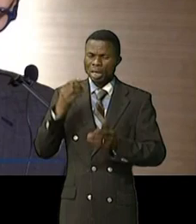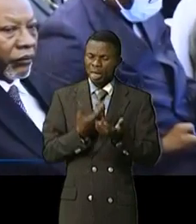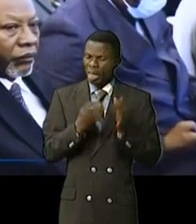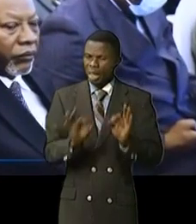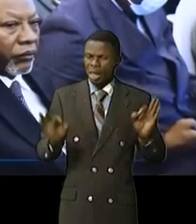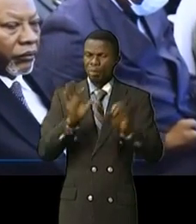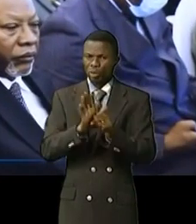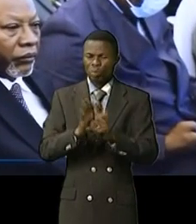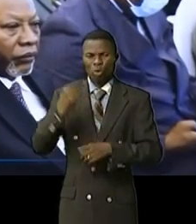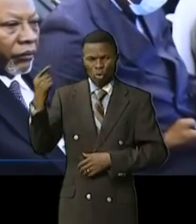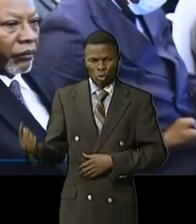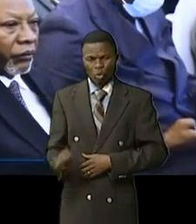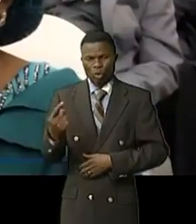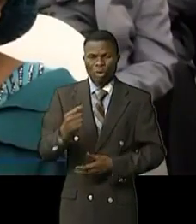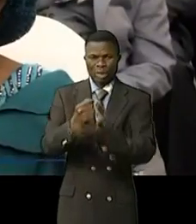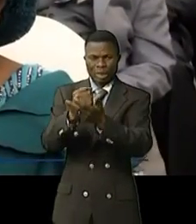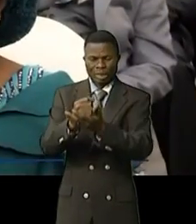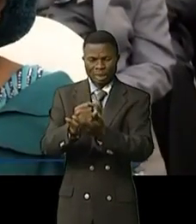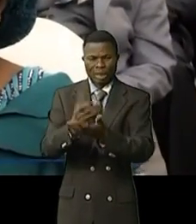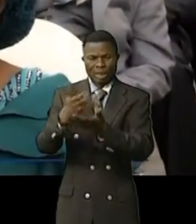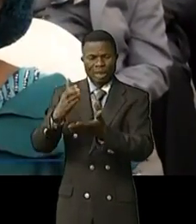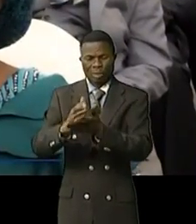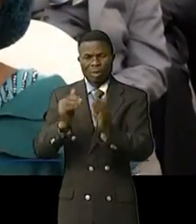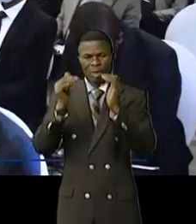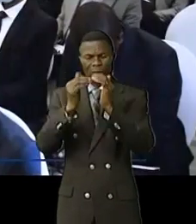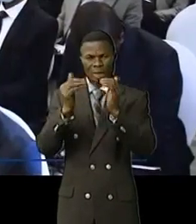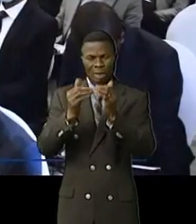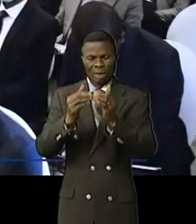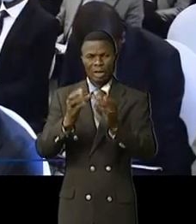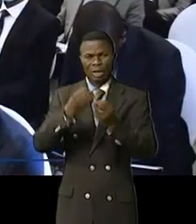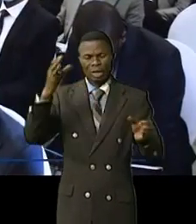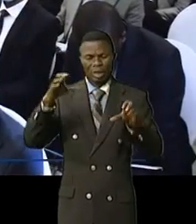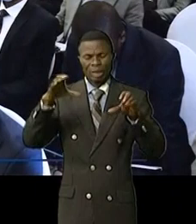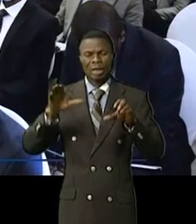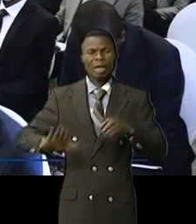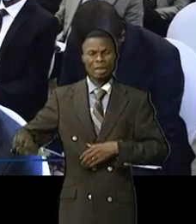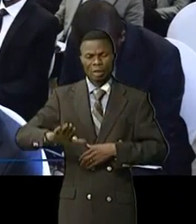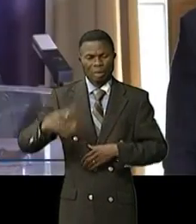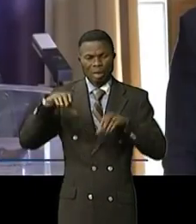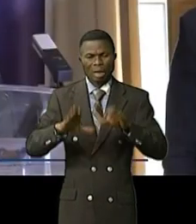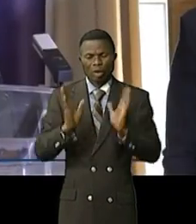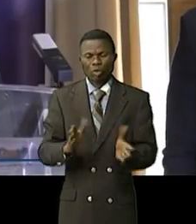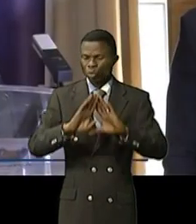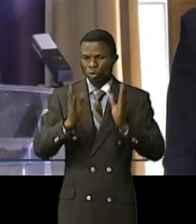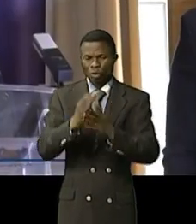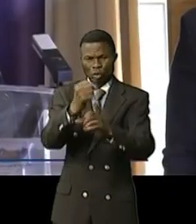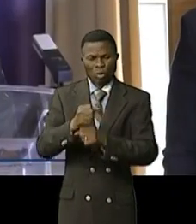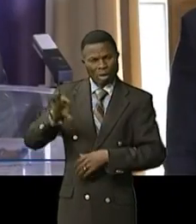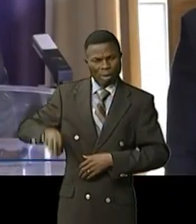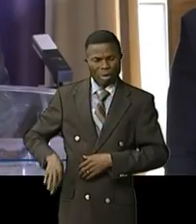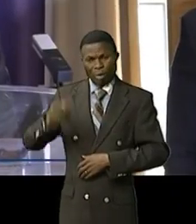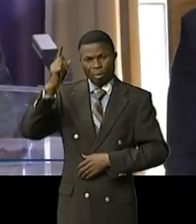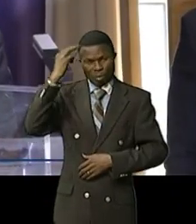régulières pour permettre les partages équitables et des ressources du pays à tous les Congolais, a rassuré les chefs de l'exécutif national